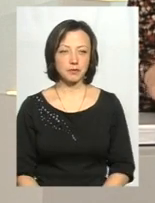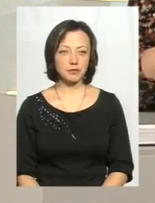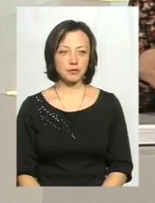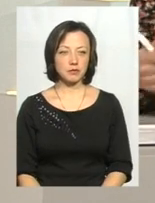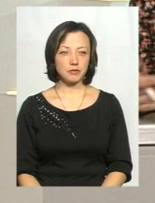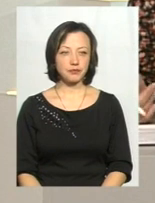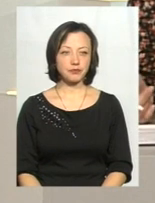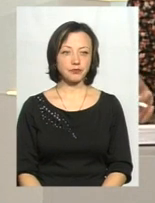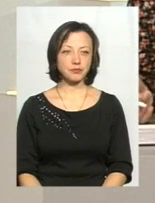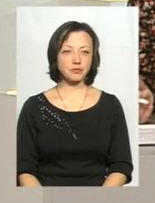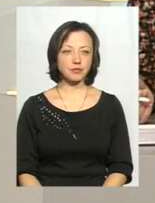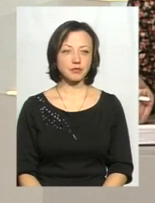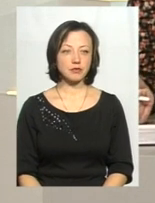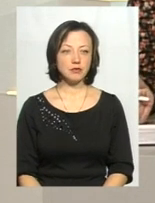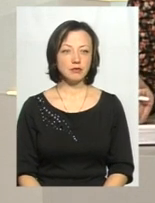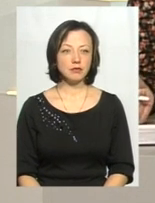змінюють свою дію на організм?